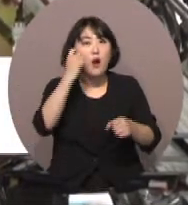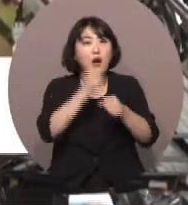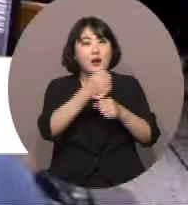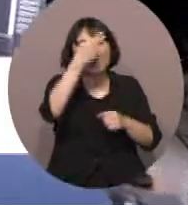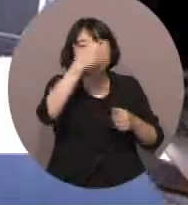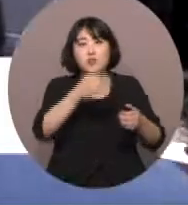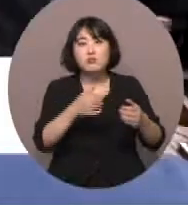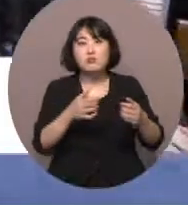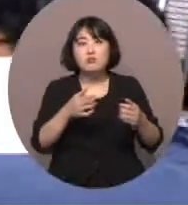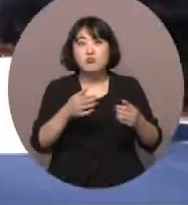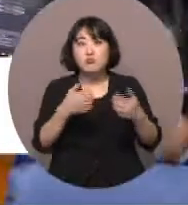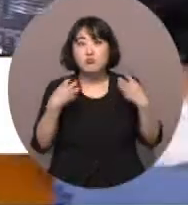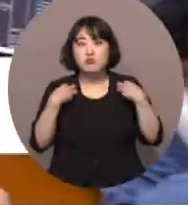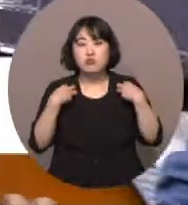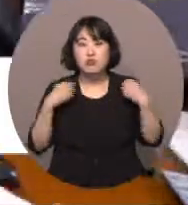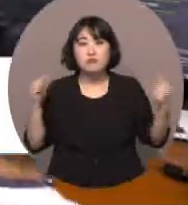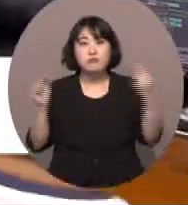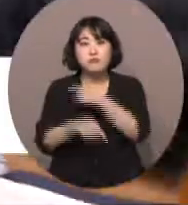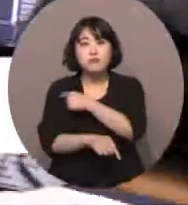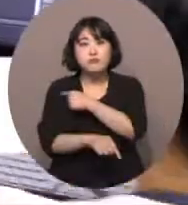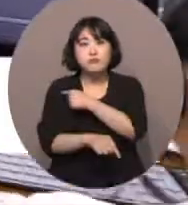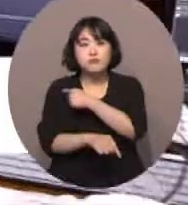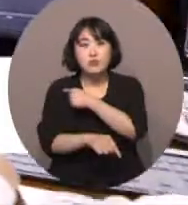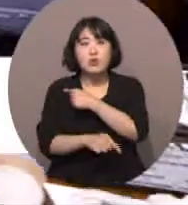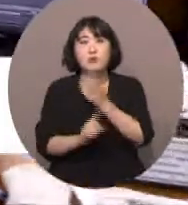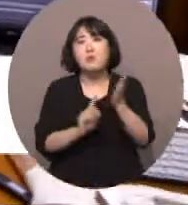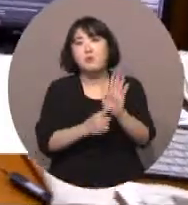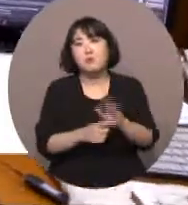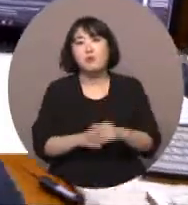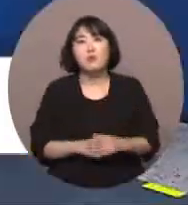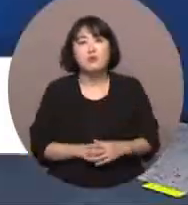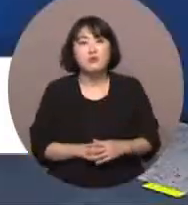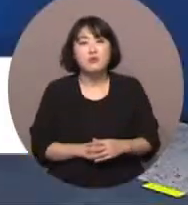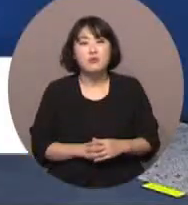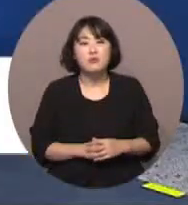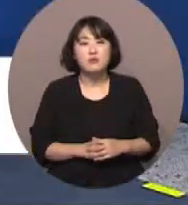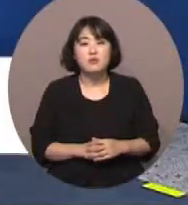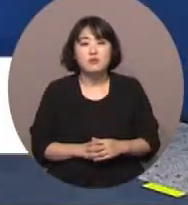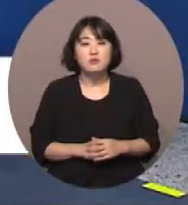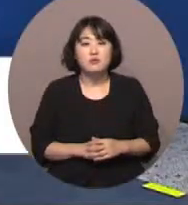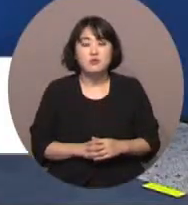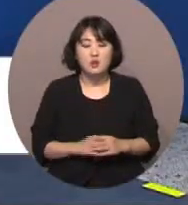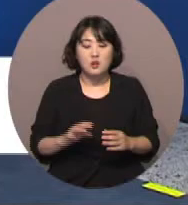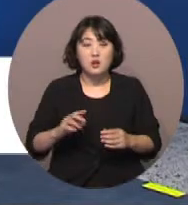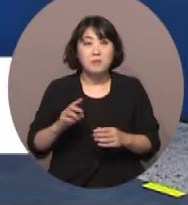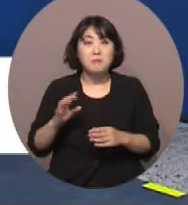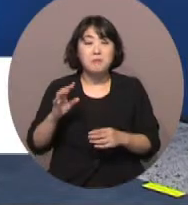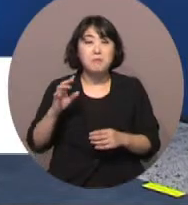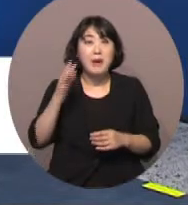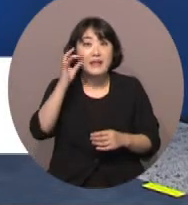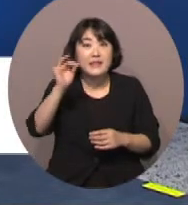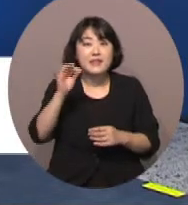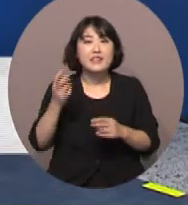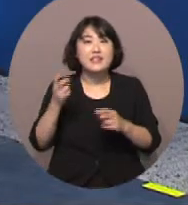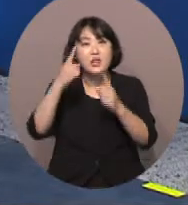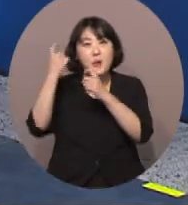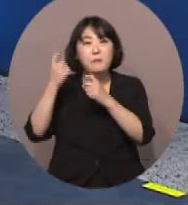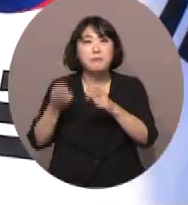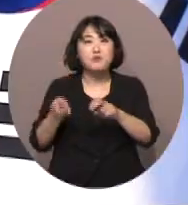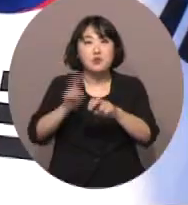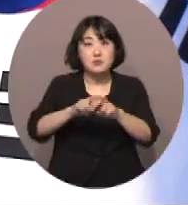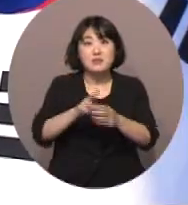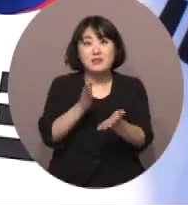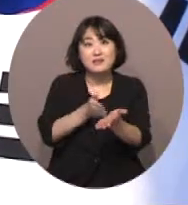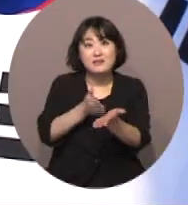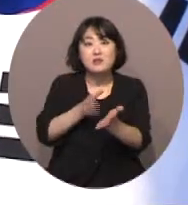엇박자를 내는 형국 이라고 지적했습니다 윤석열 대통령은 취임 100일 기자회견 에서 재정과 경남